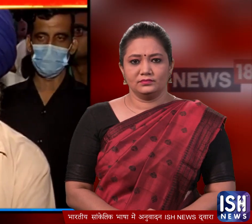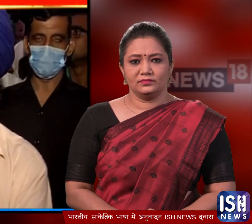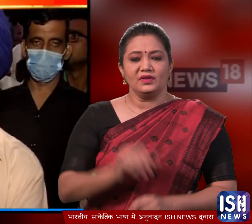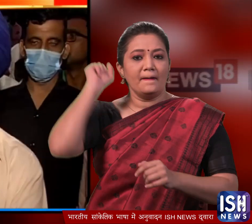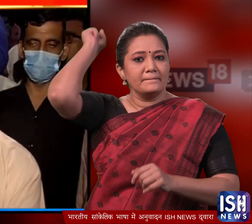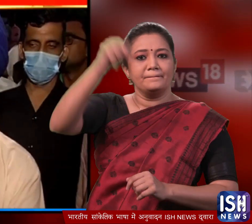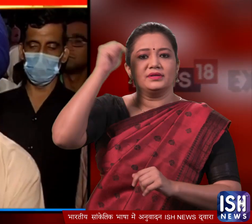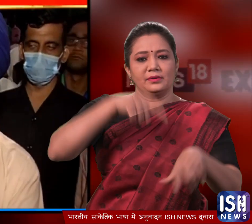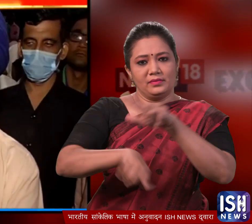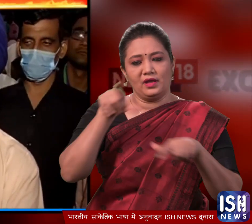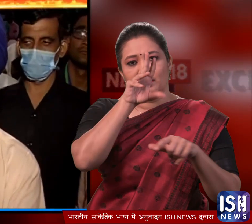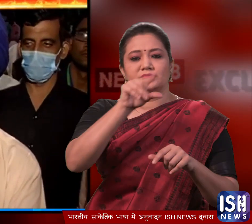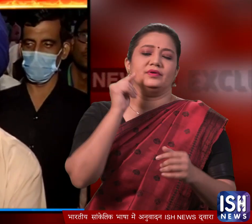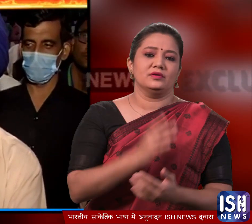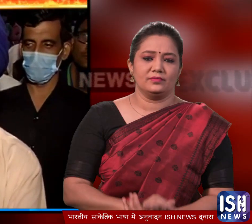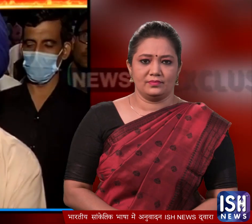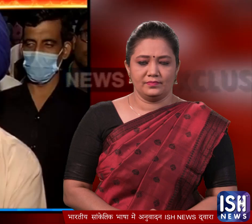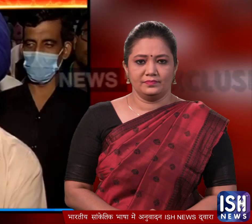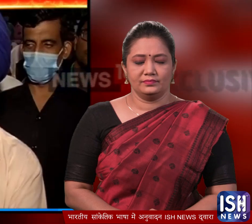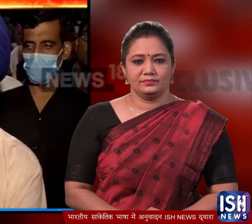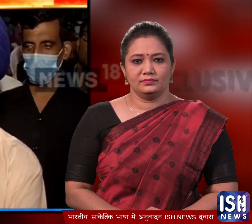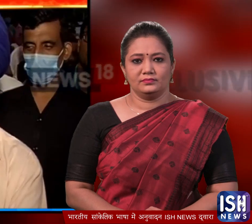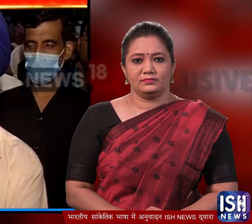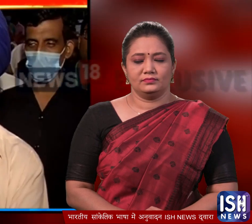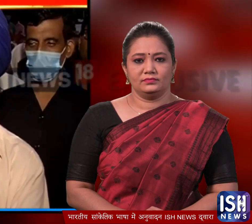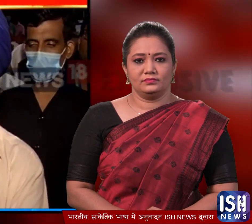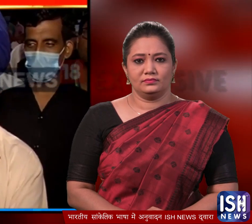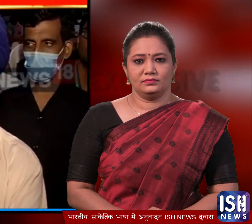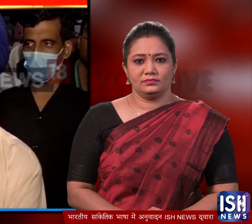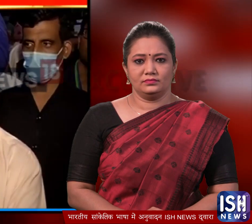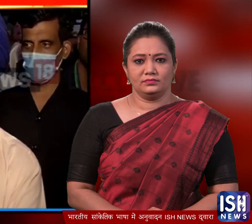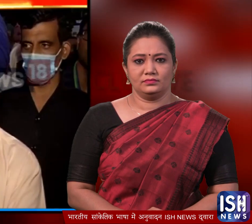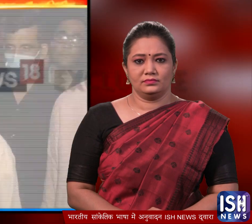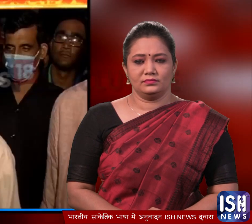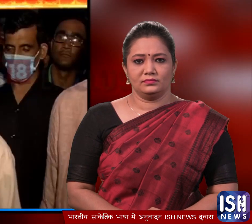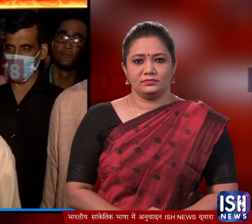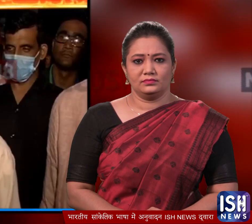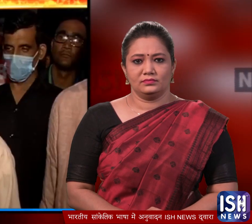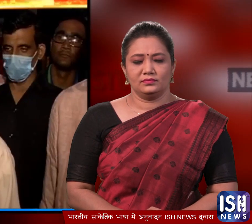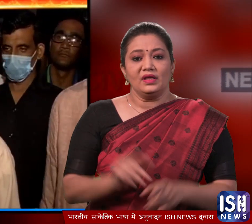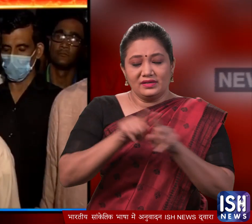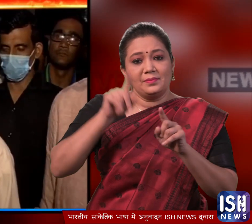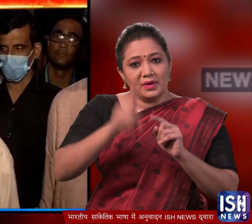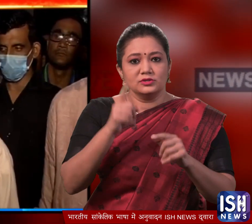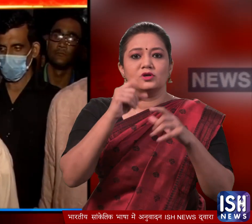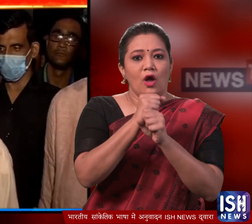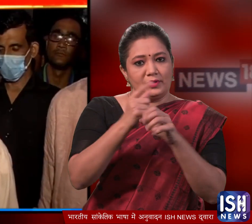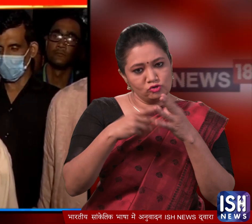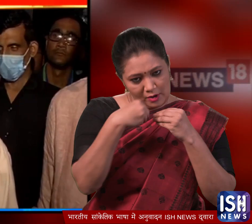ਨੂੰ ਕੋਈ ਨਿਆਂ ਦੇਣਾ ਚਾਹੀਏ ਤੇ ਇਹ ਜਿਹੜੀ ਲੜਕੀ ਹੈ ਇਹਨਾਂ ਨੂੰ ਕੋਈ ਨੌਕਰੀ ਮਿਲਣੀ ਚਾਹੀਏ। ਉਹ ਆਪਣੇ ਆਪ ਤੋਂ ਆ ਨਹੀਂ